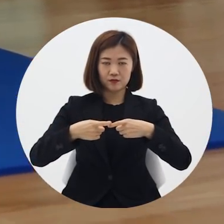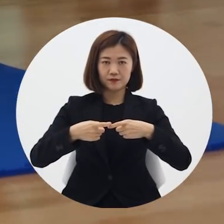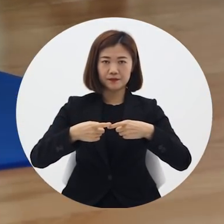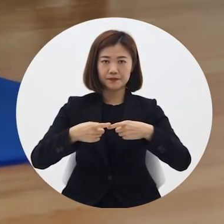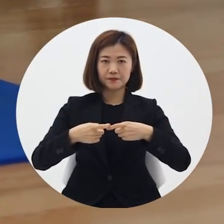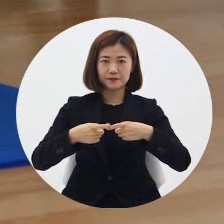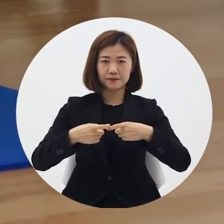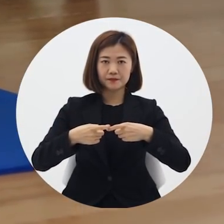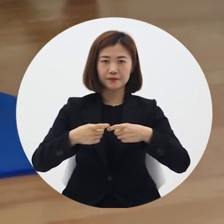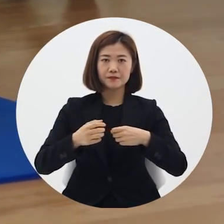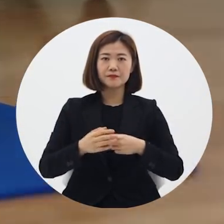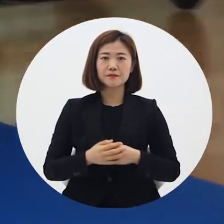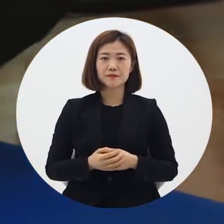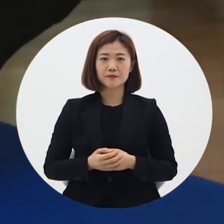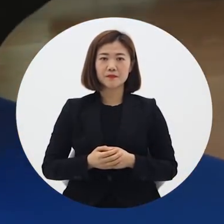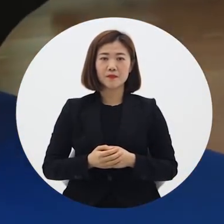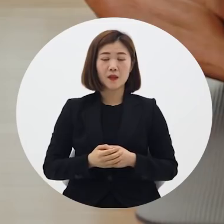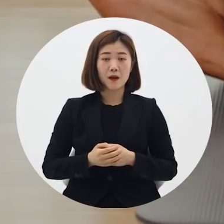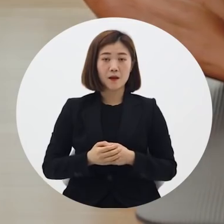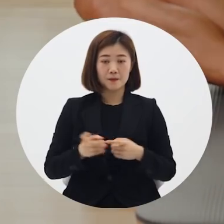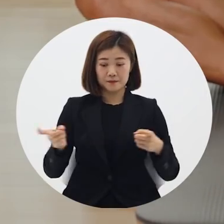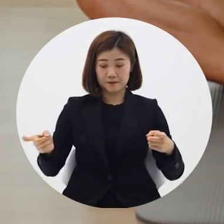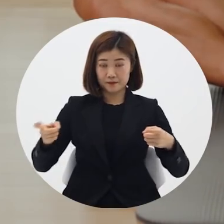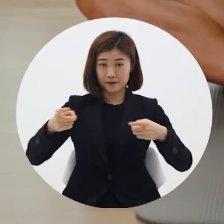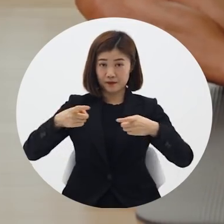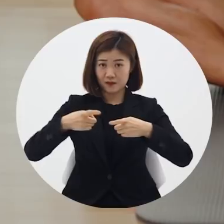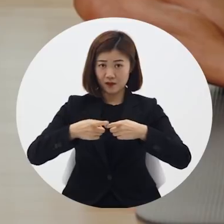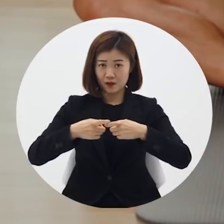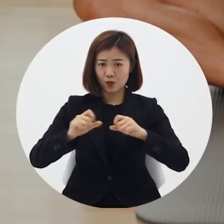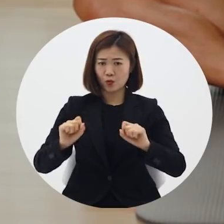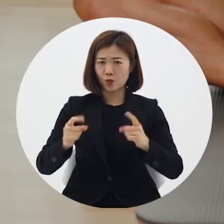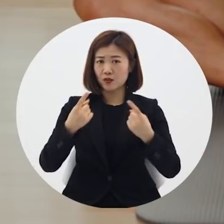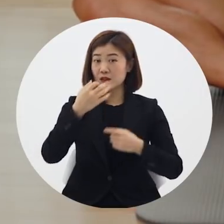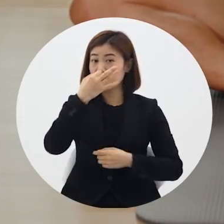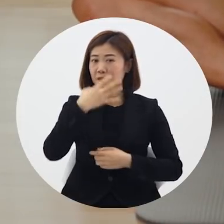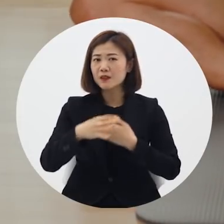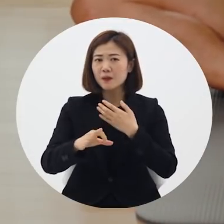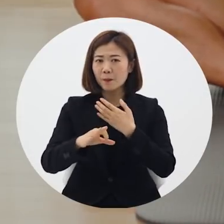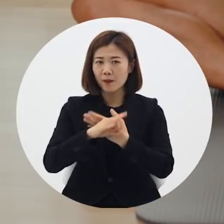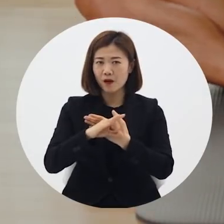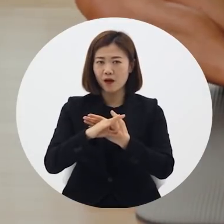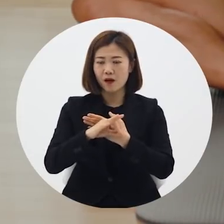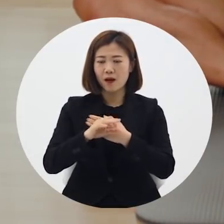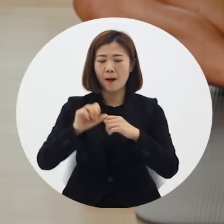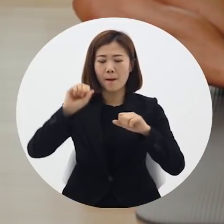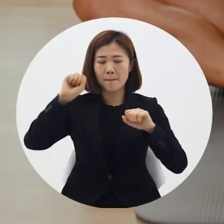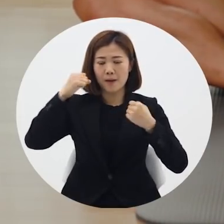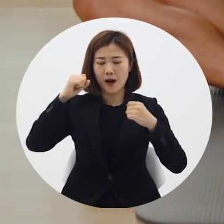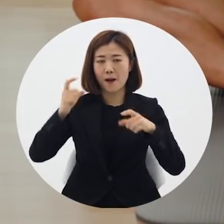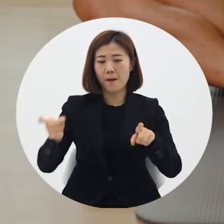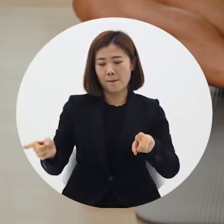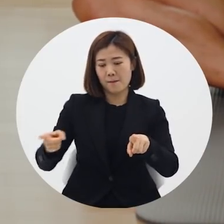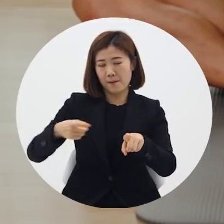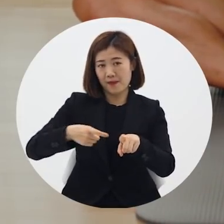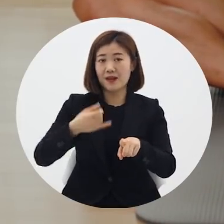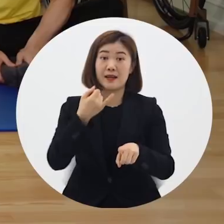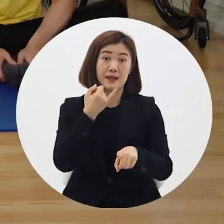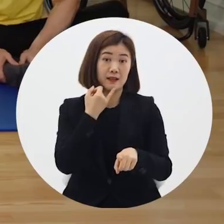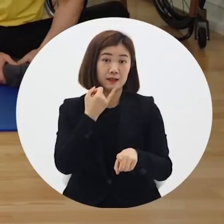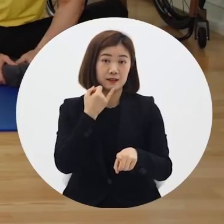모아주세요. 두 다리가 동시에 하기 힘드시면 한쪽 다리로 하시는 걸 추천해드립니다.